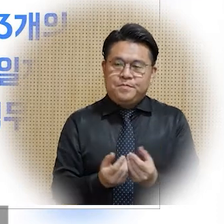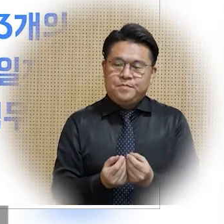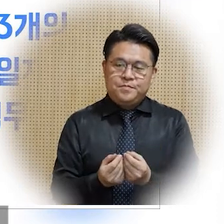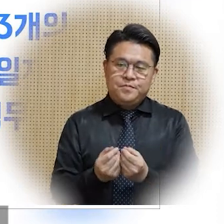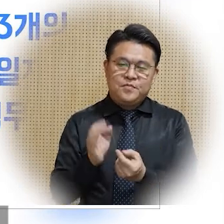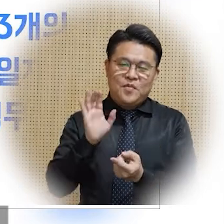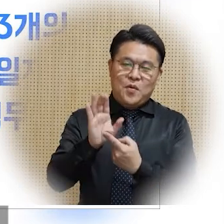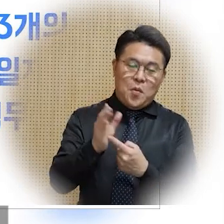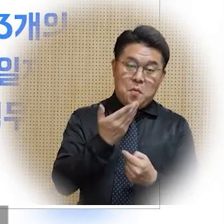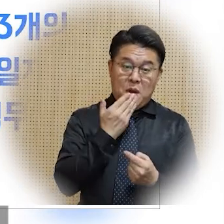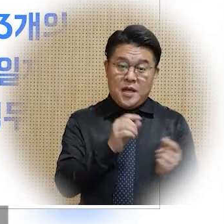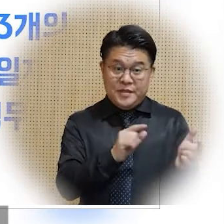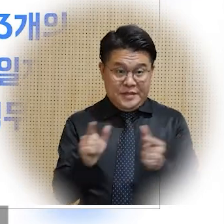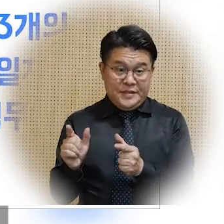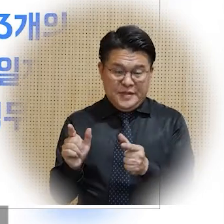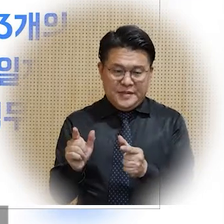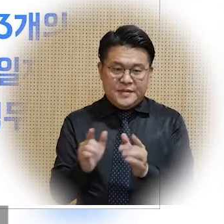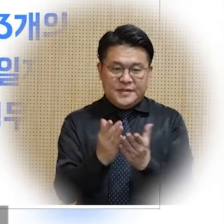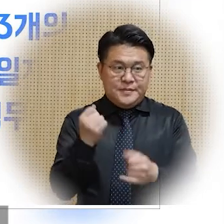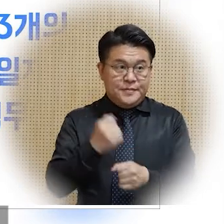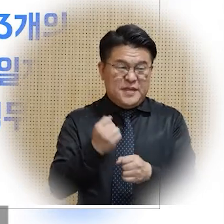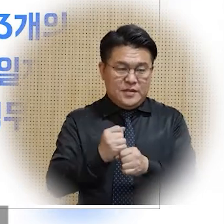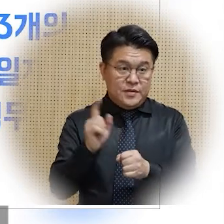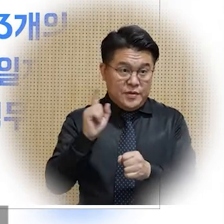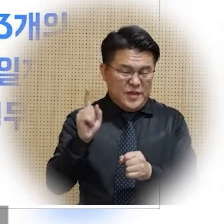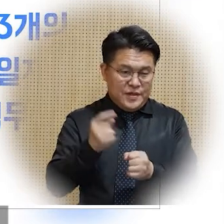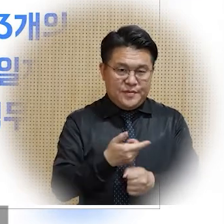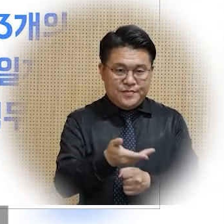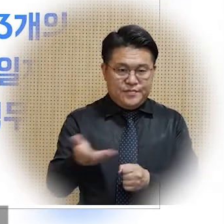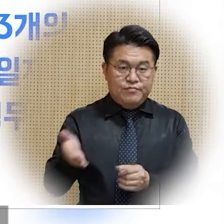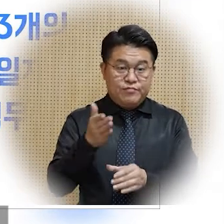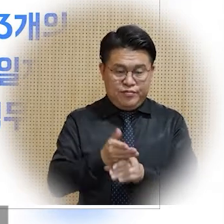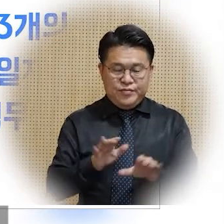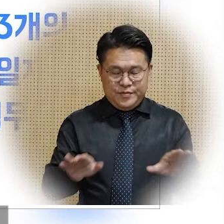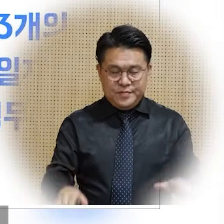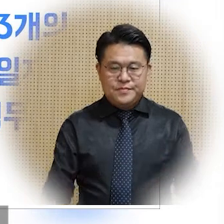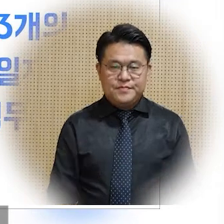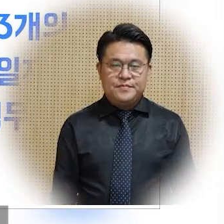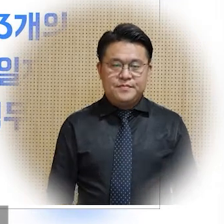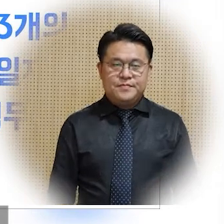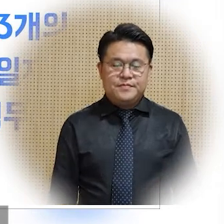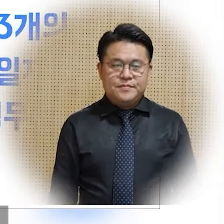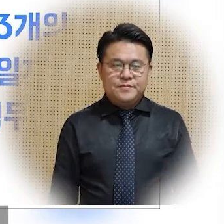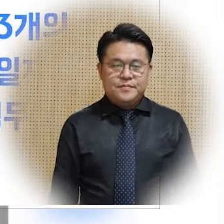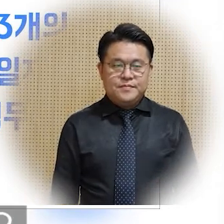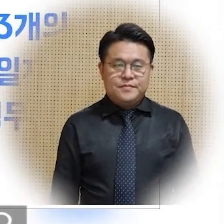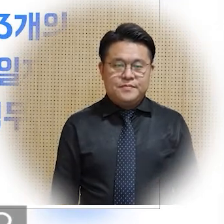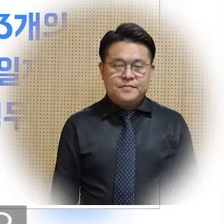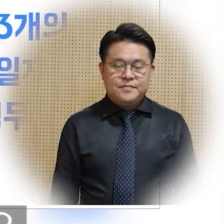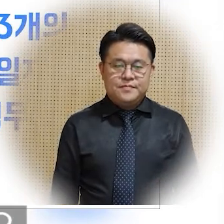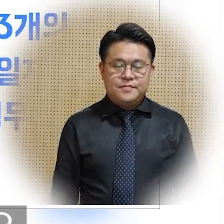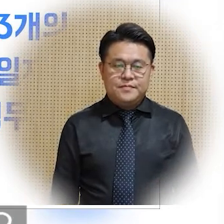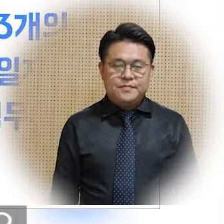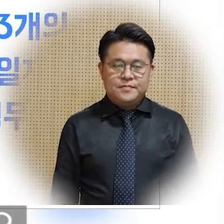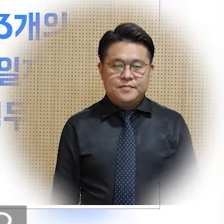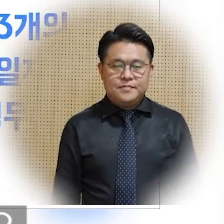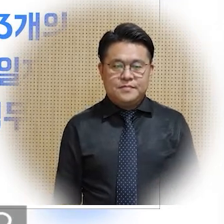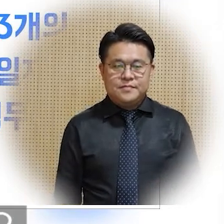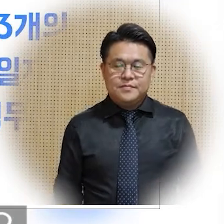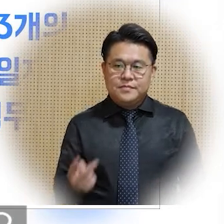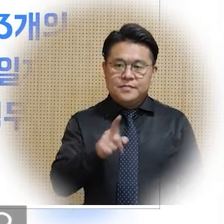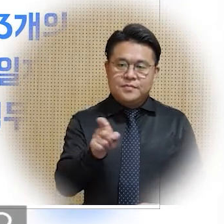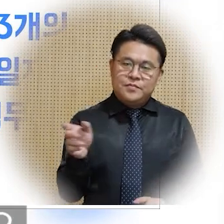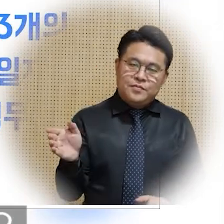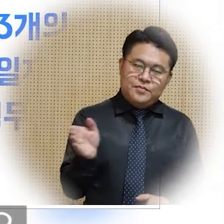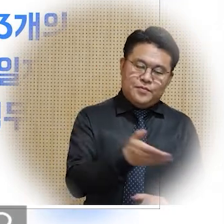만한 직무들을 좀 별도의 책을 이제 만들어서 지금 매년 발표를 하고 있습니다. 그래서 2010년부터